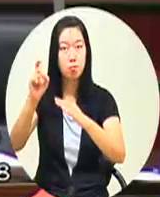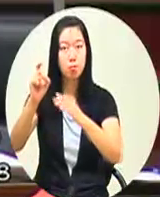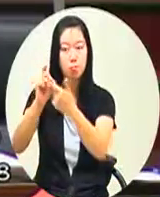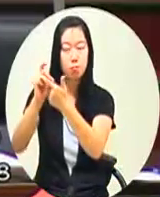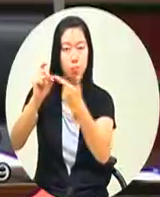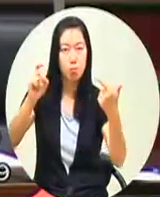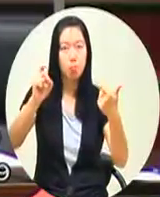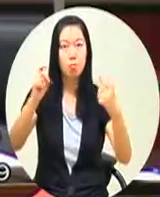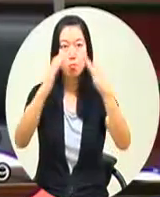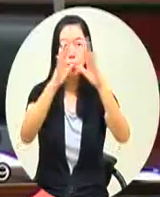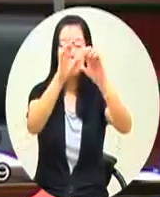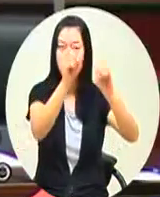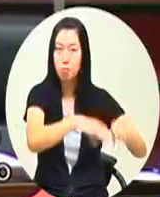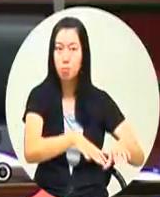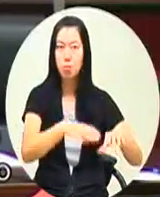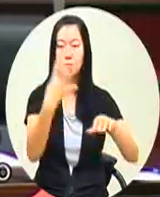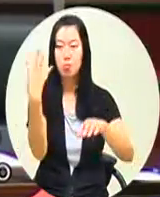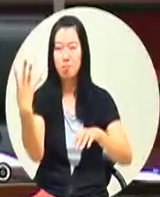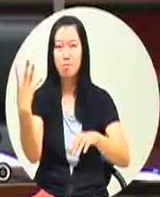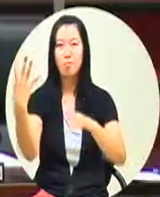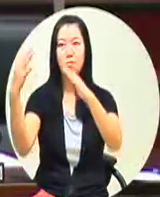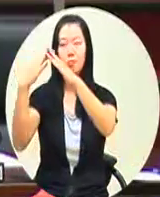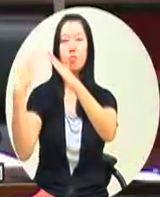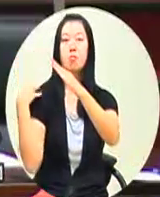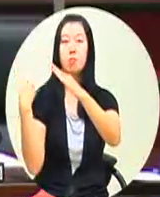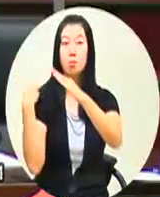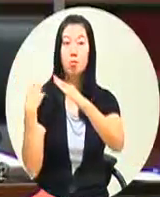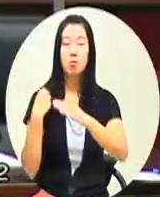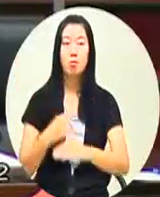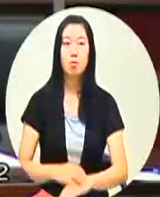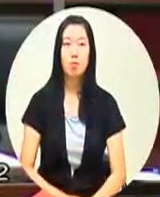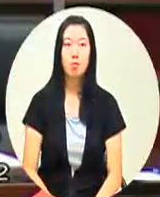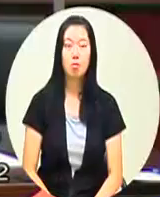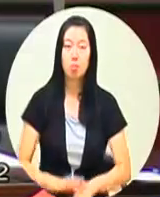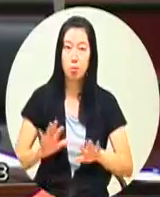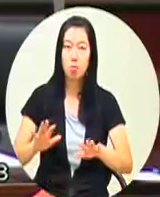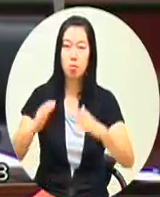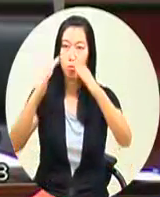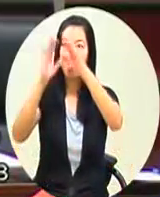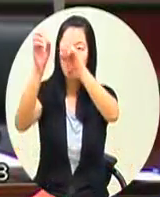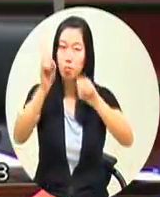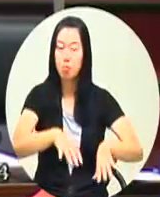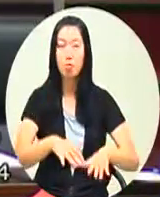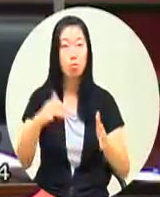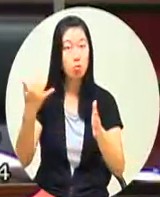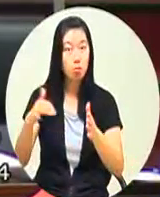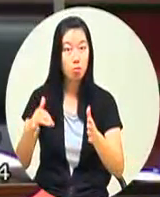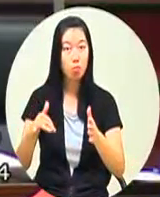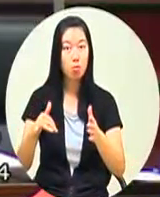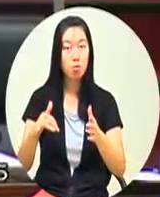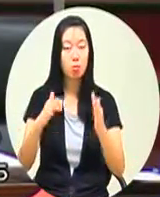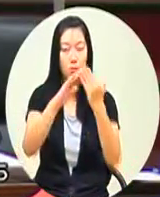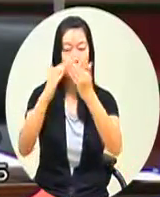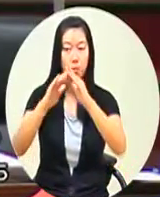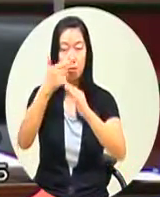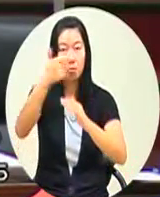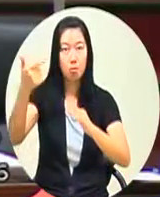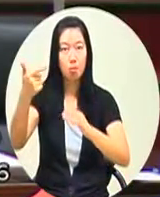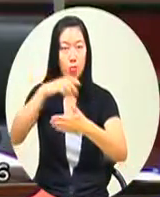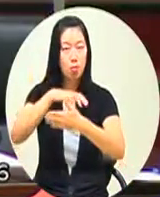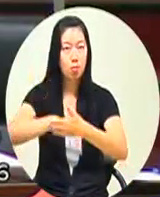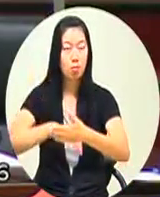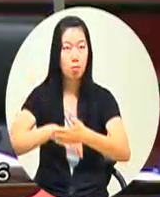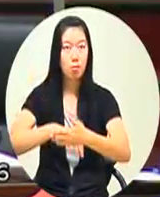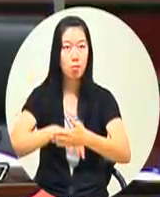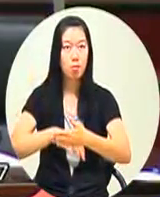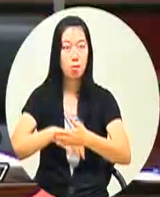已经拆了，4户还没有拆。啊，换句话说呢，目前未拆的6户里面哈， 目前会在六